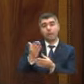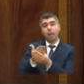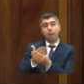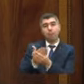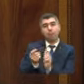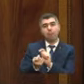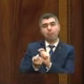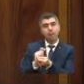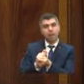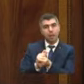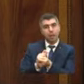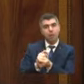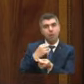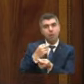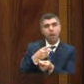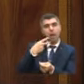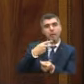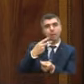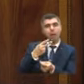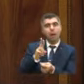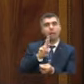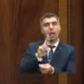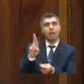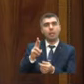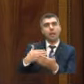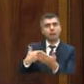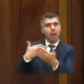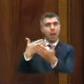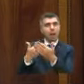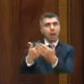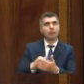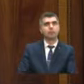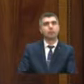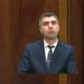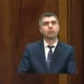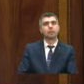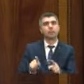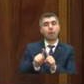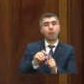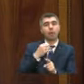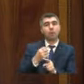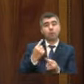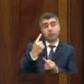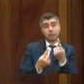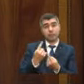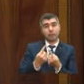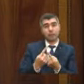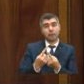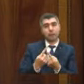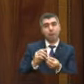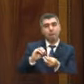التعديل جاءت في الخطب الملكية الأخيرة والتي وقفت على حجم